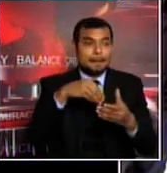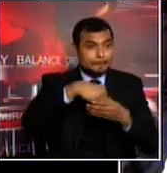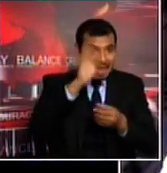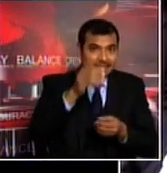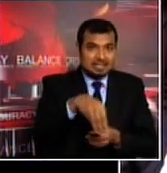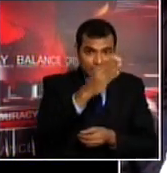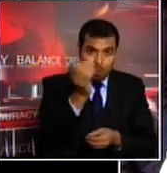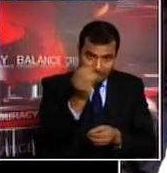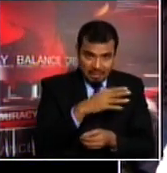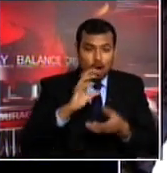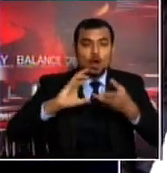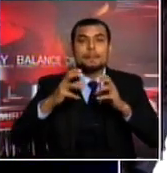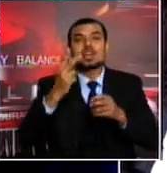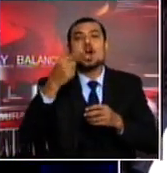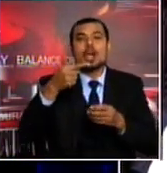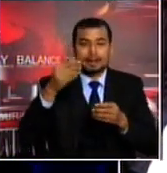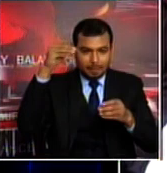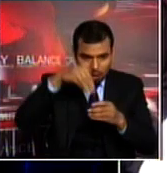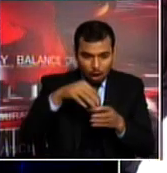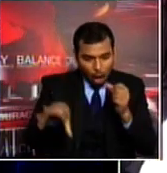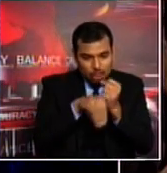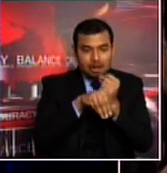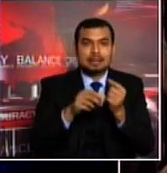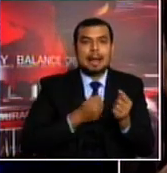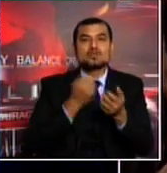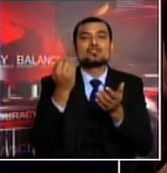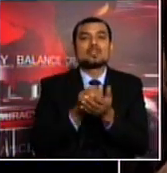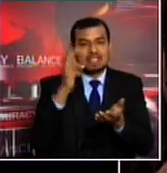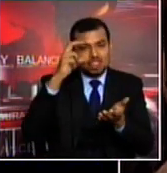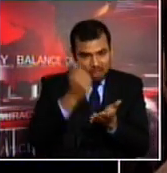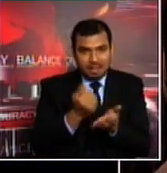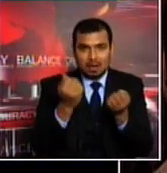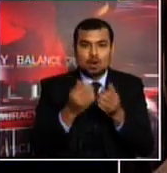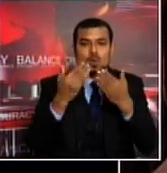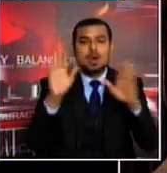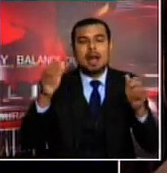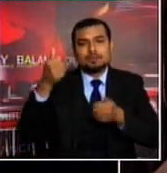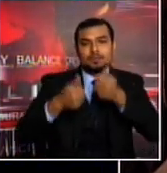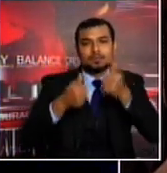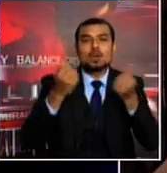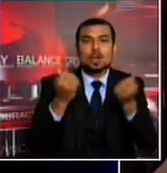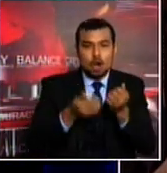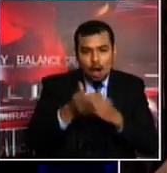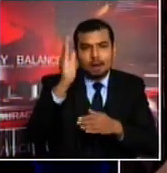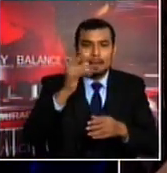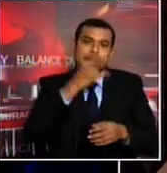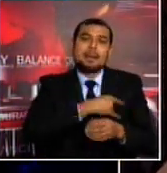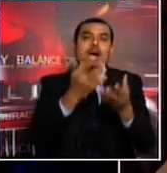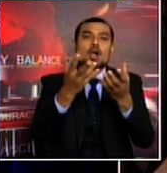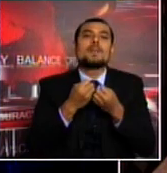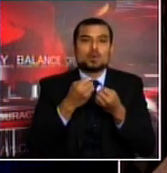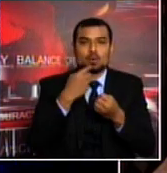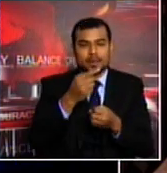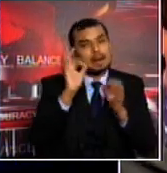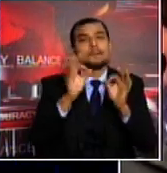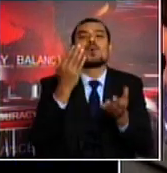जानुभन्दा कम्पनी ऐन अन्तर्गत आफ्नो संस्था दर्ता गरेर खुल्ला प्रतिस्पर्धामा गएर नाफा कमाउनु नै श्रेयस्कर